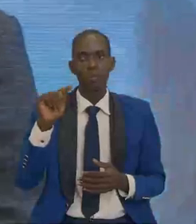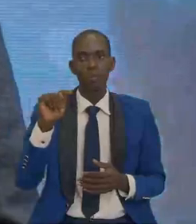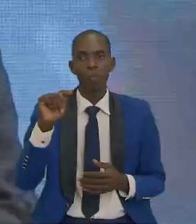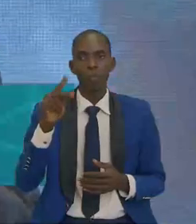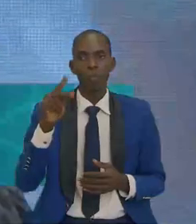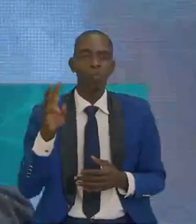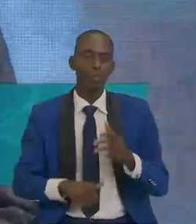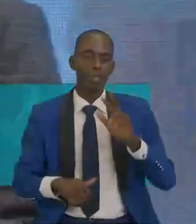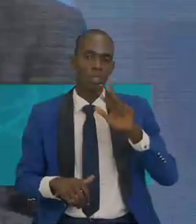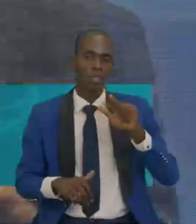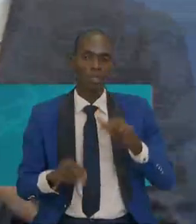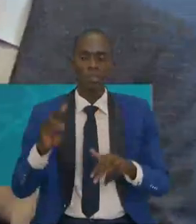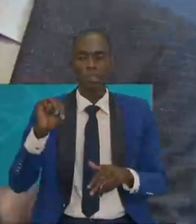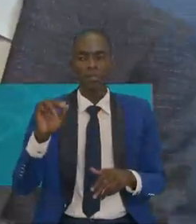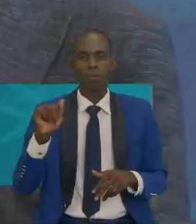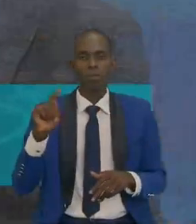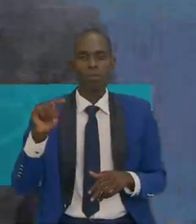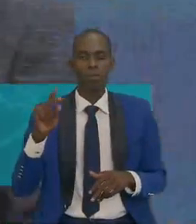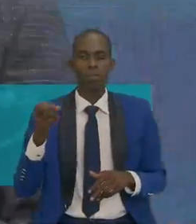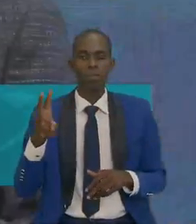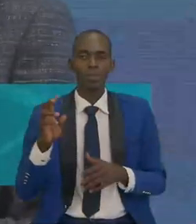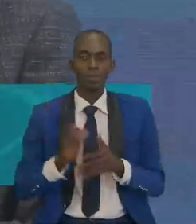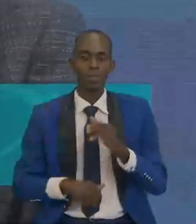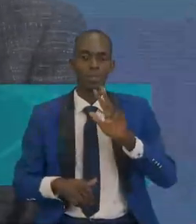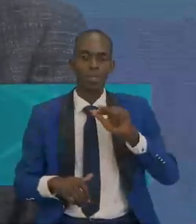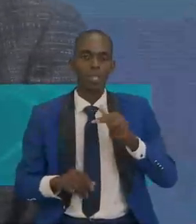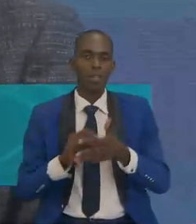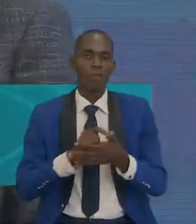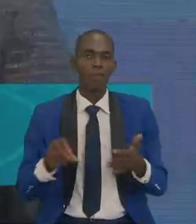Nous allons voir Matthieu 13, verset 12.